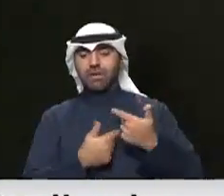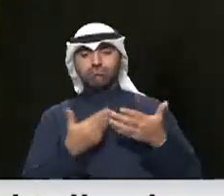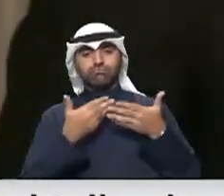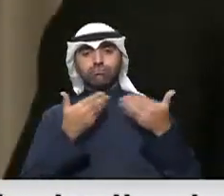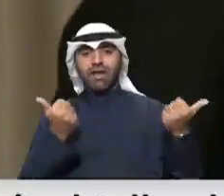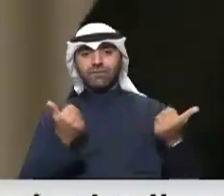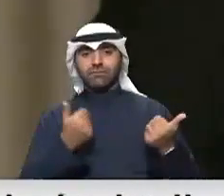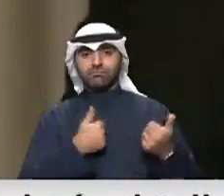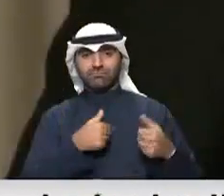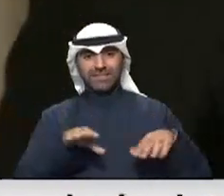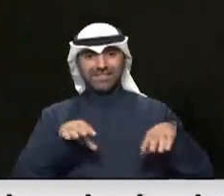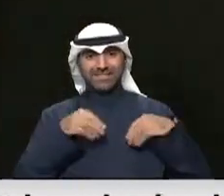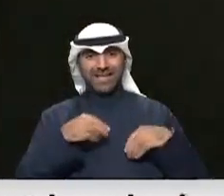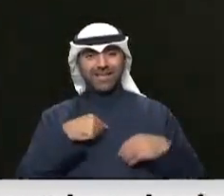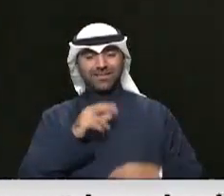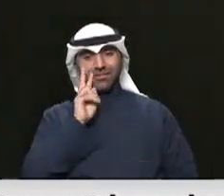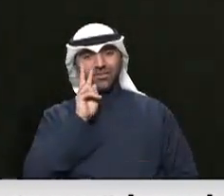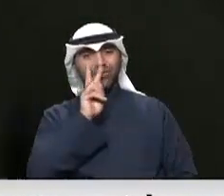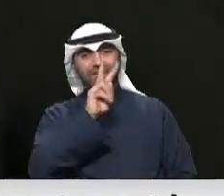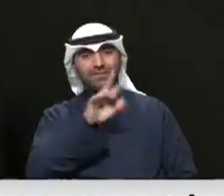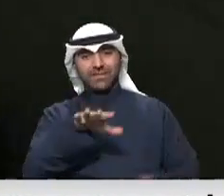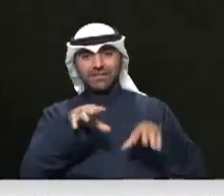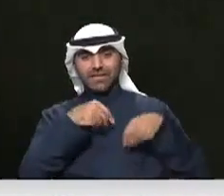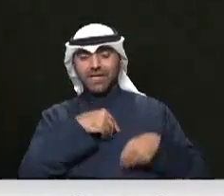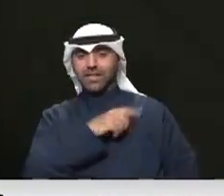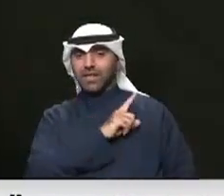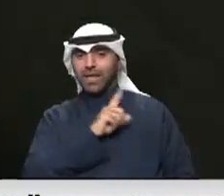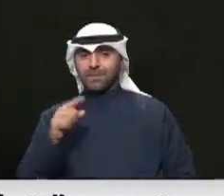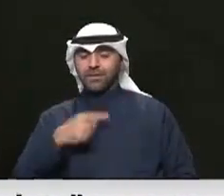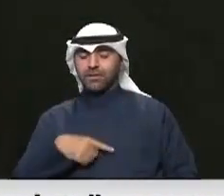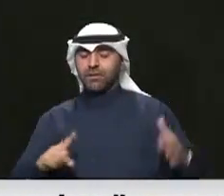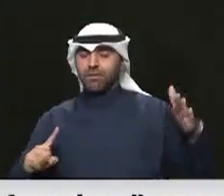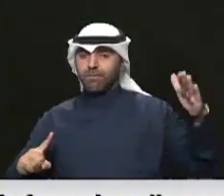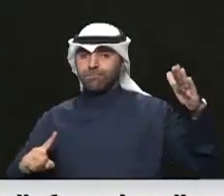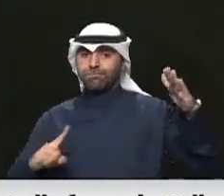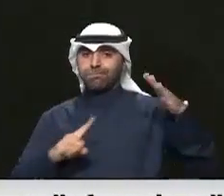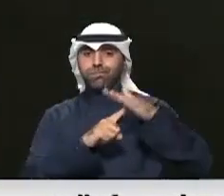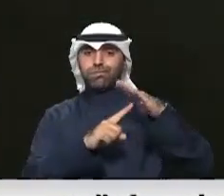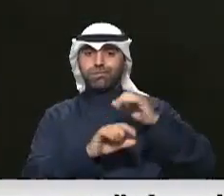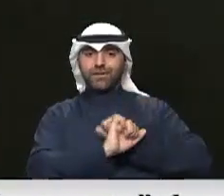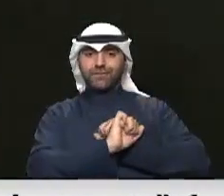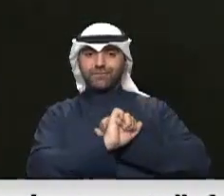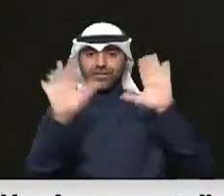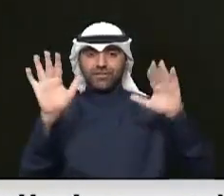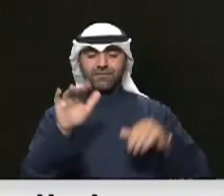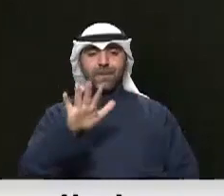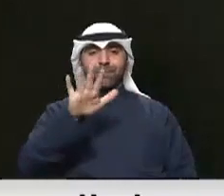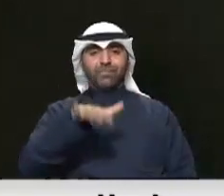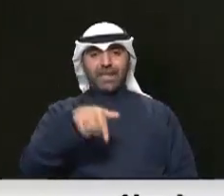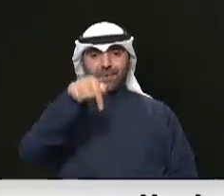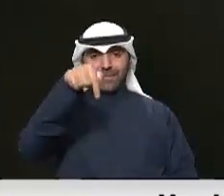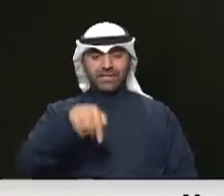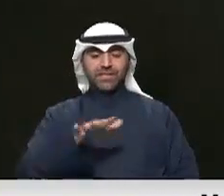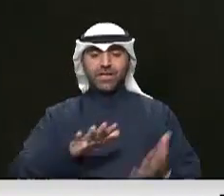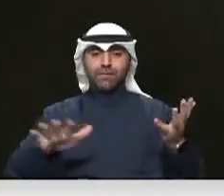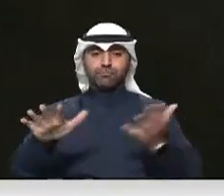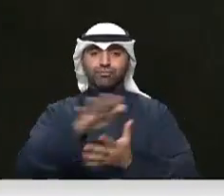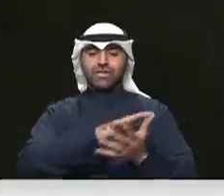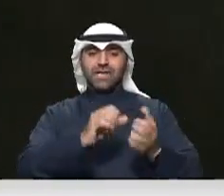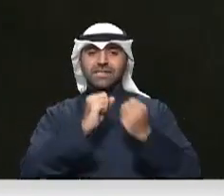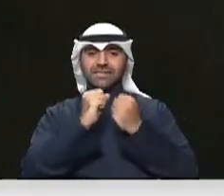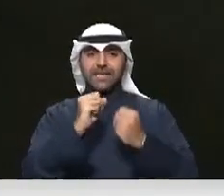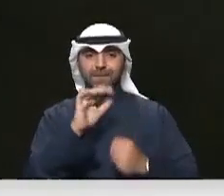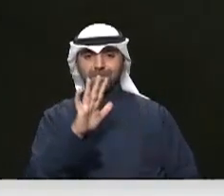منذ 5 سنوات، والآن ألغيت هذه الزيارة مع تصاعد التوتر بين الجانبين. هذه فرصة الولايات المتحدة والإدارة الأمريكية